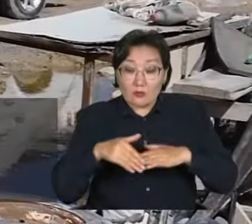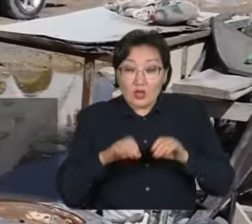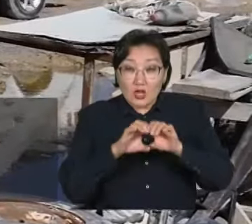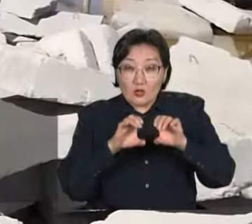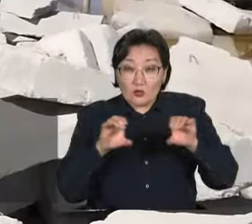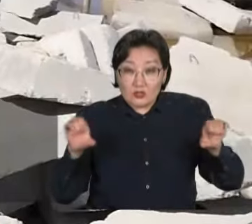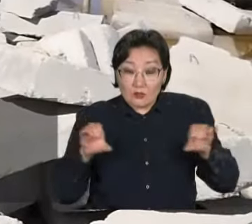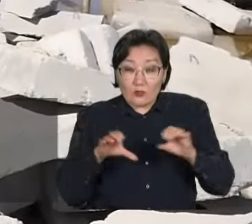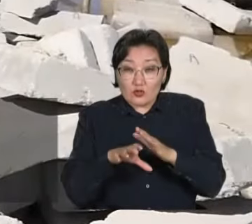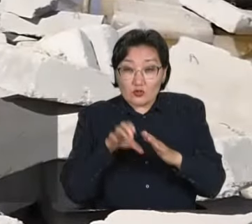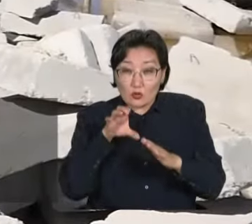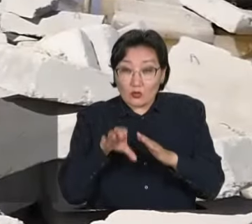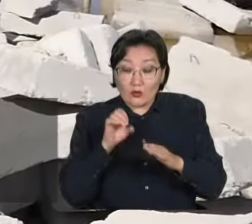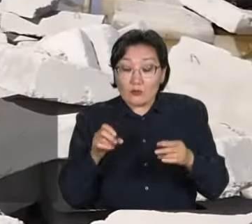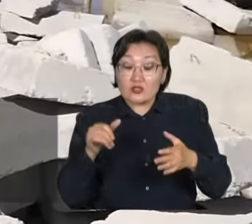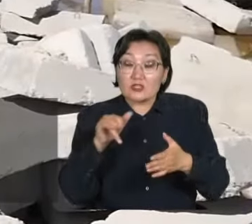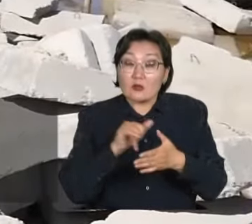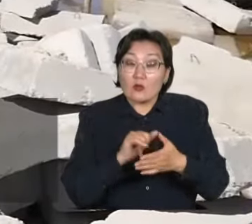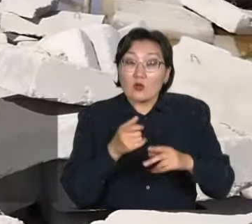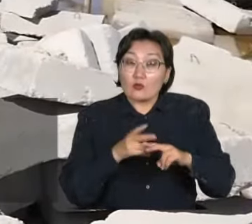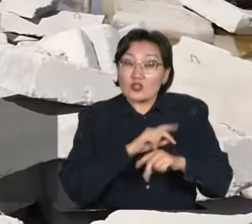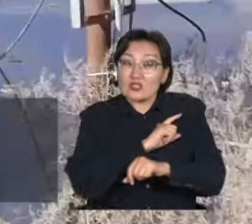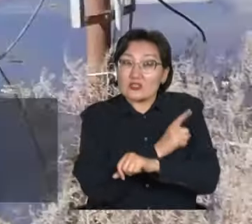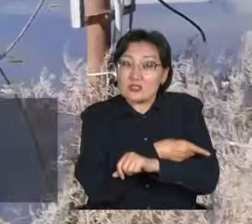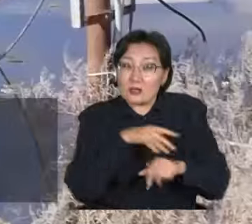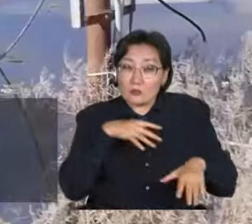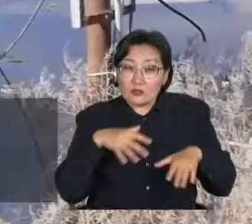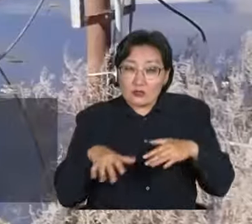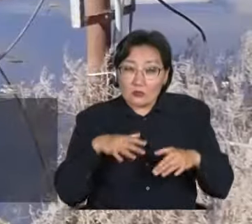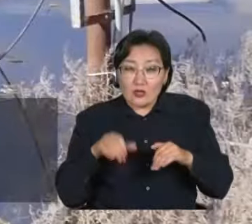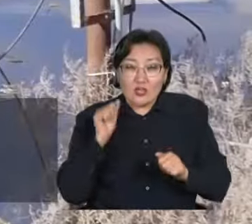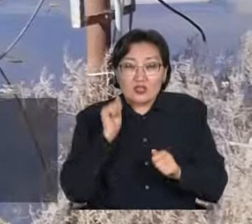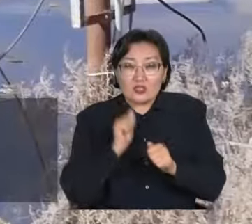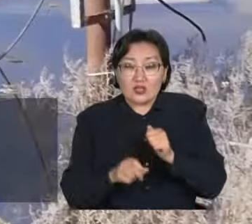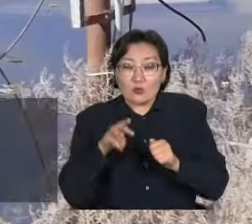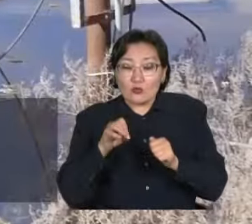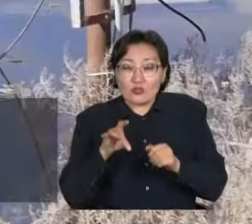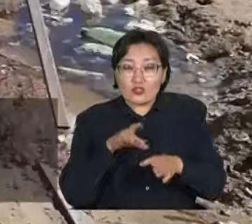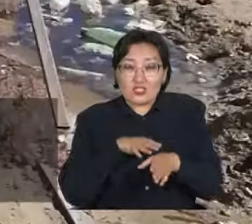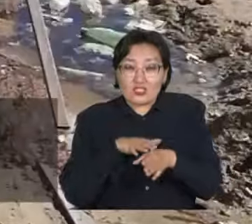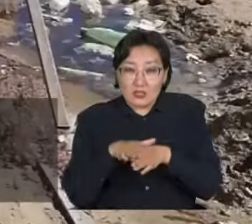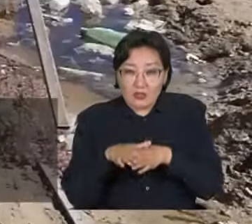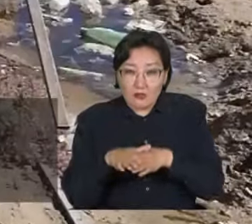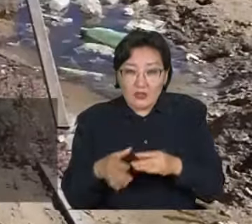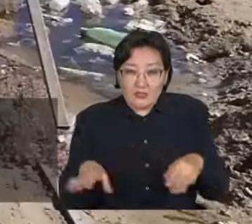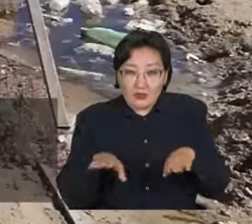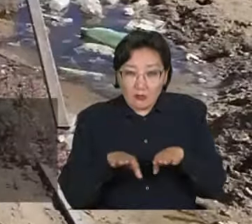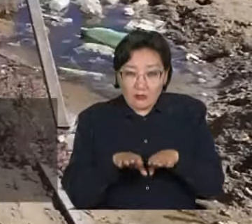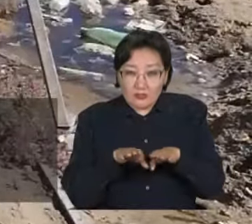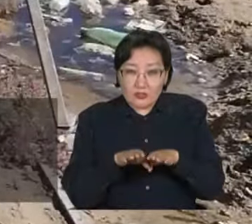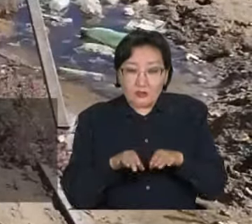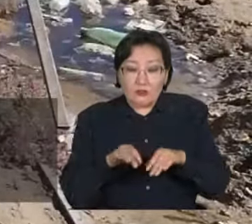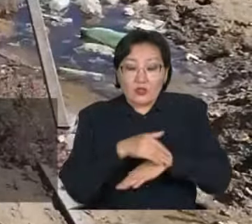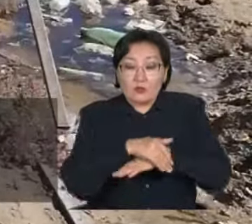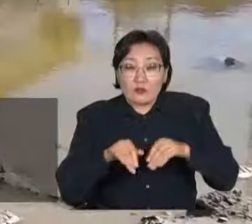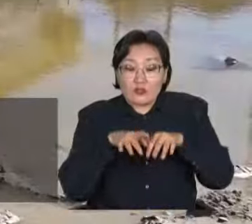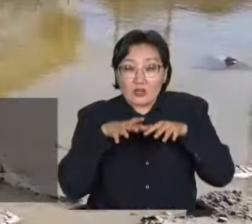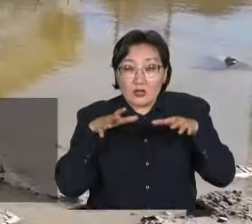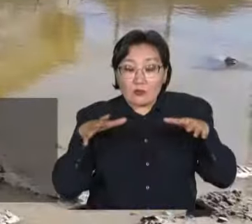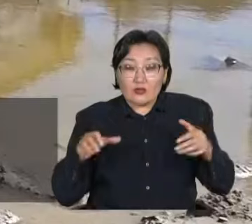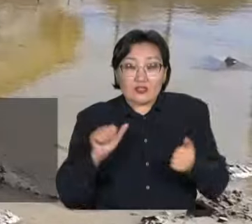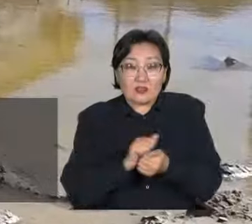жіңішке сорғы қойыпты. Бірақ оның қауқары жоқ. Құбыр аузына жиі қоқыс жиналып бітеліп қалатын көрінеді. Көл болған көшелер кеппей